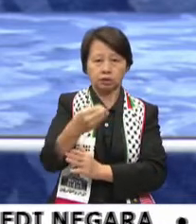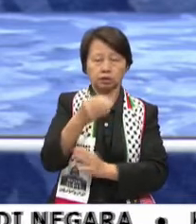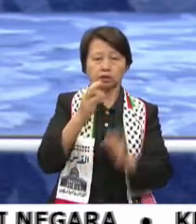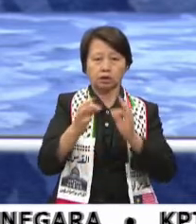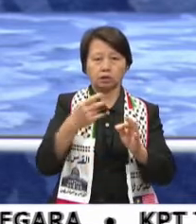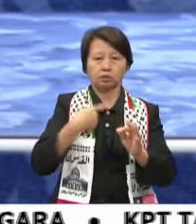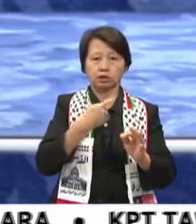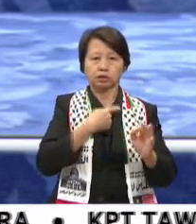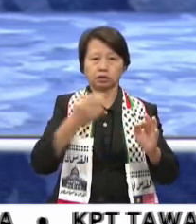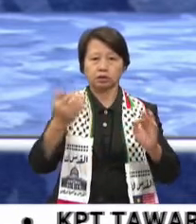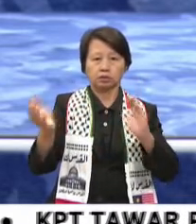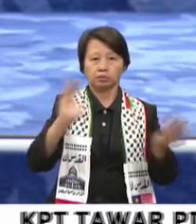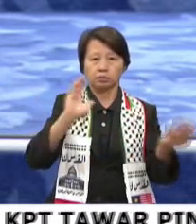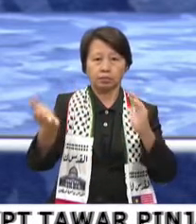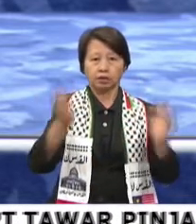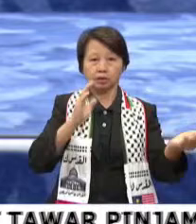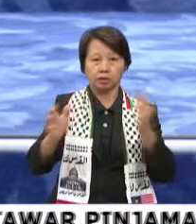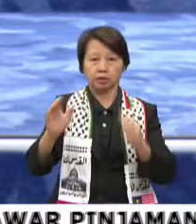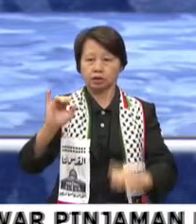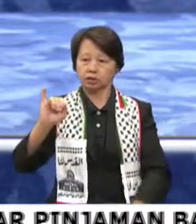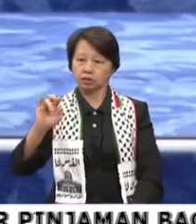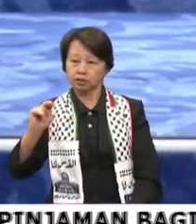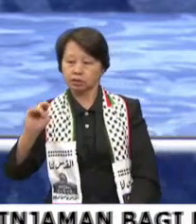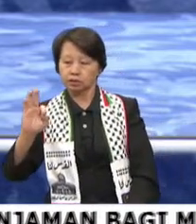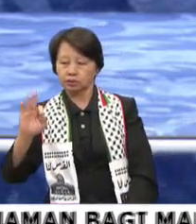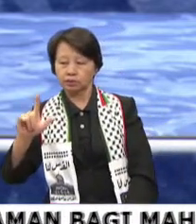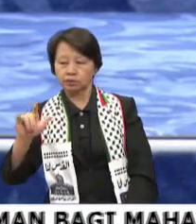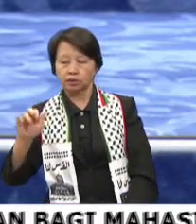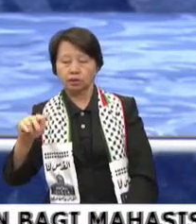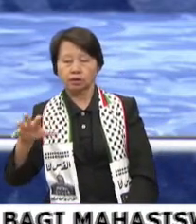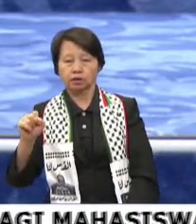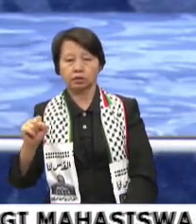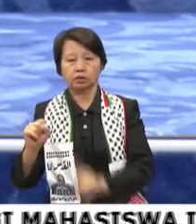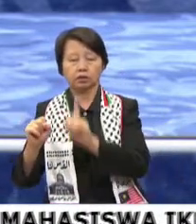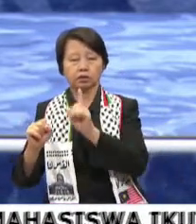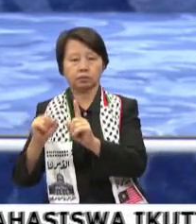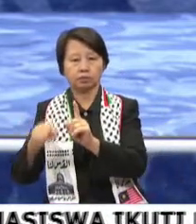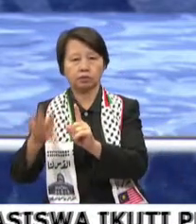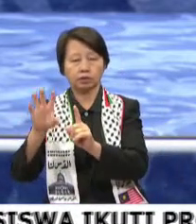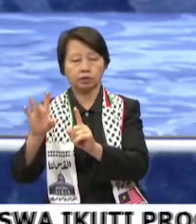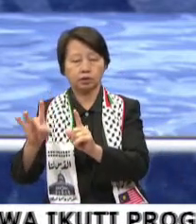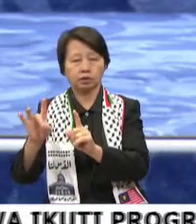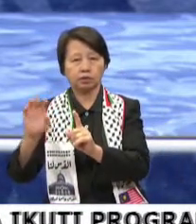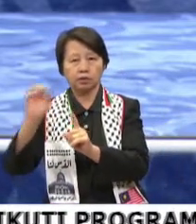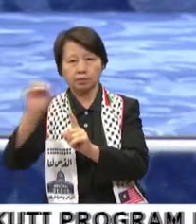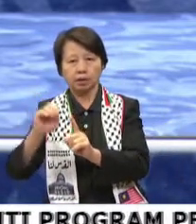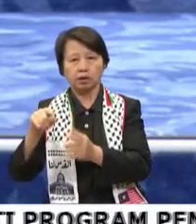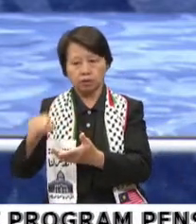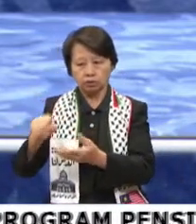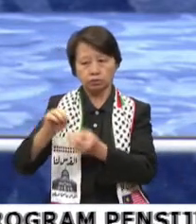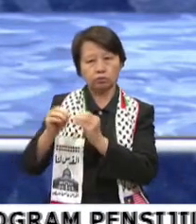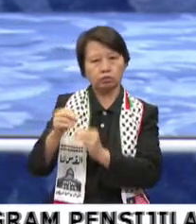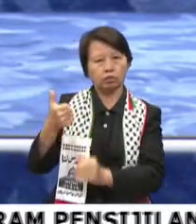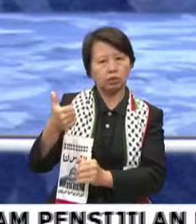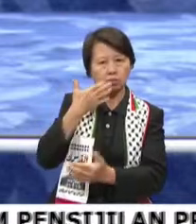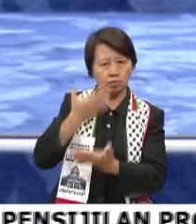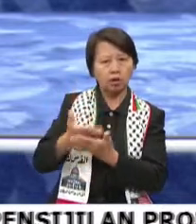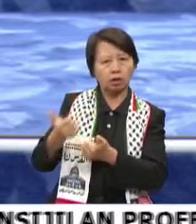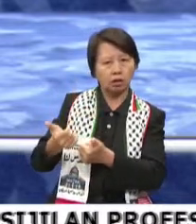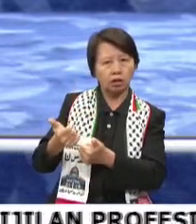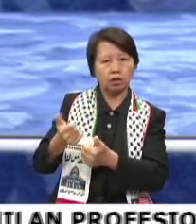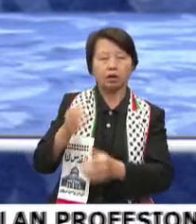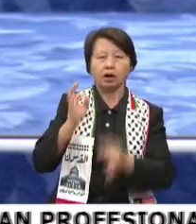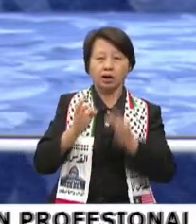kalau kita bandingkan dengan inflasi 1.8% angka ini angka yang menggalakkan ya kerana